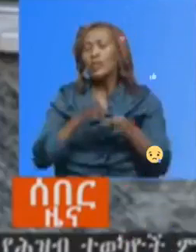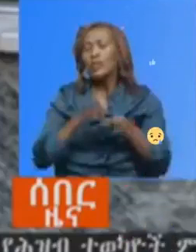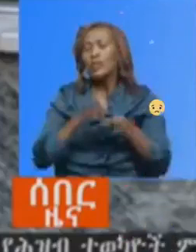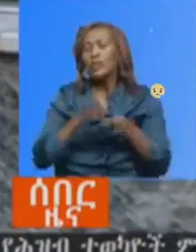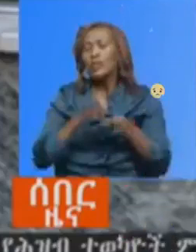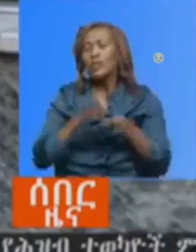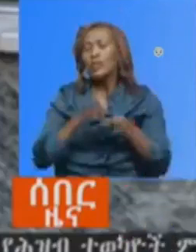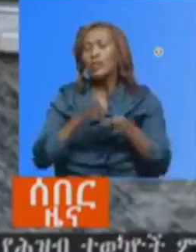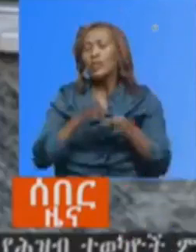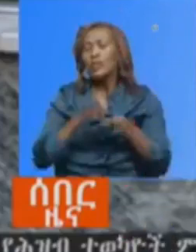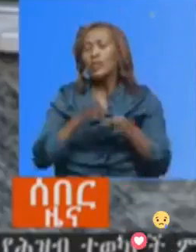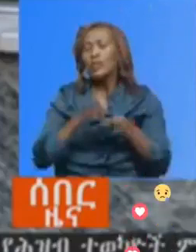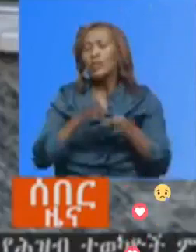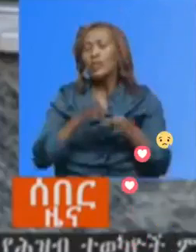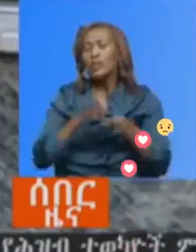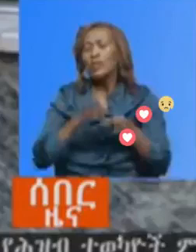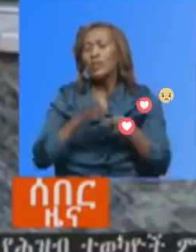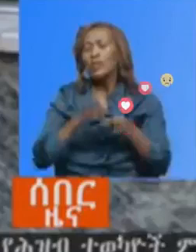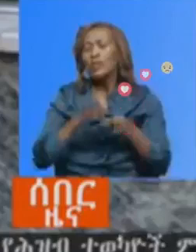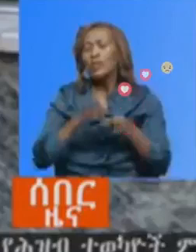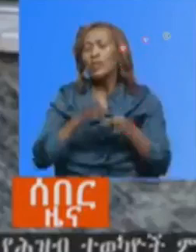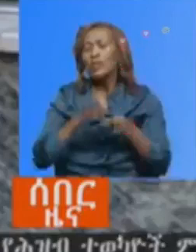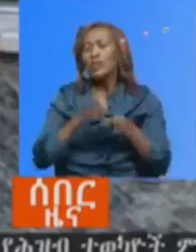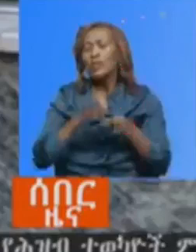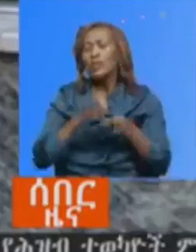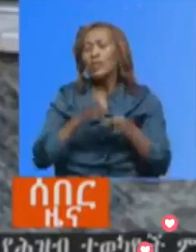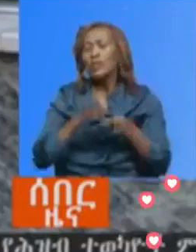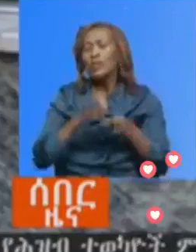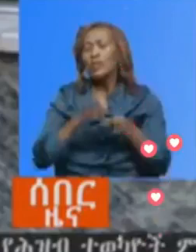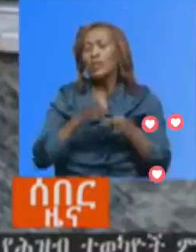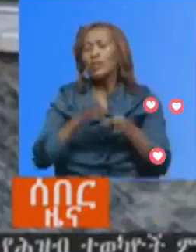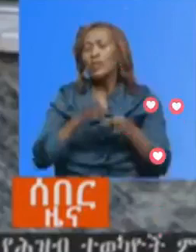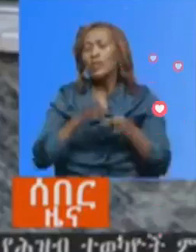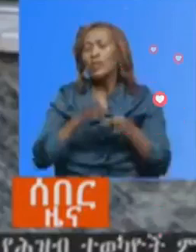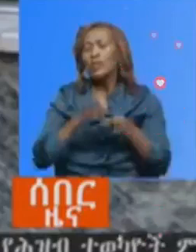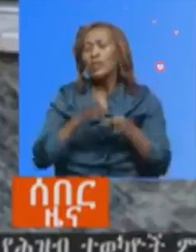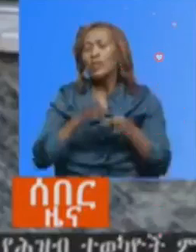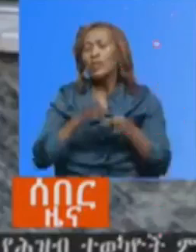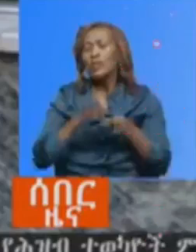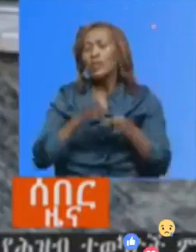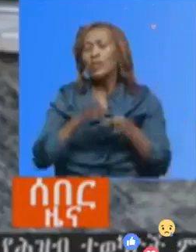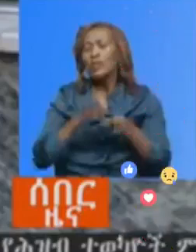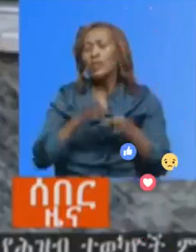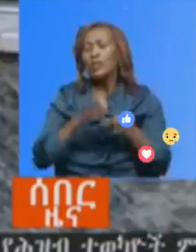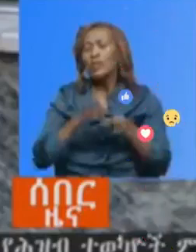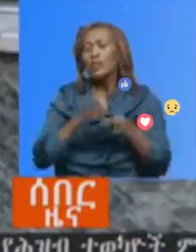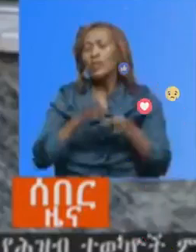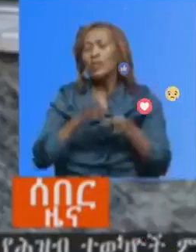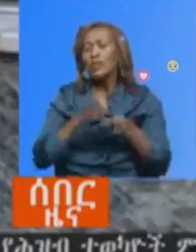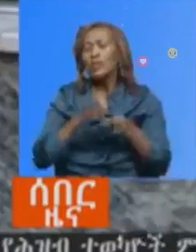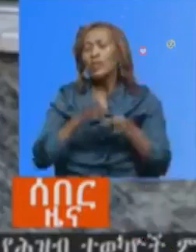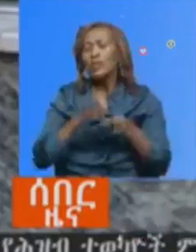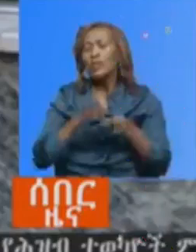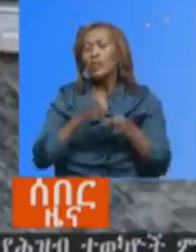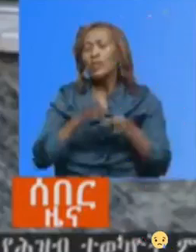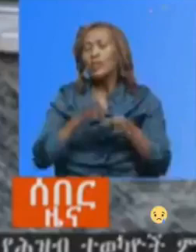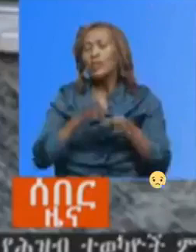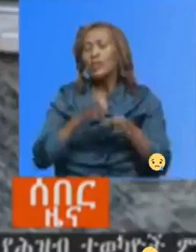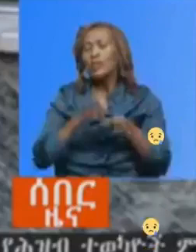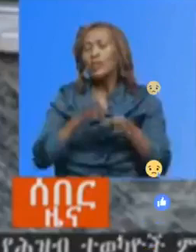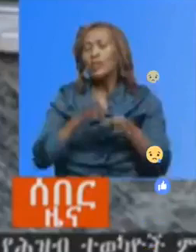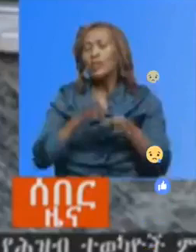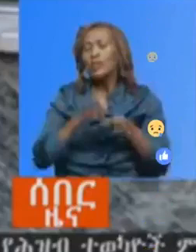ከሆኑኝ የቅርብ ጓዶቼ ወዳጆቼ ወንድሞቼ ውጭ ዛሬ እኔ ከፊታችሁ